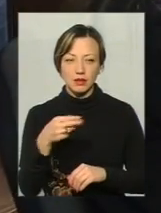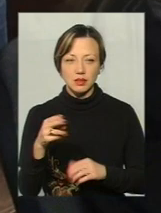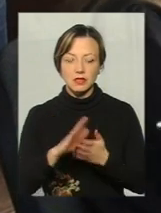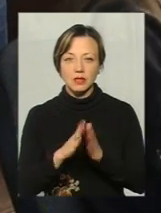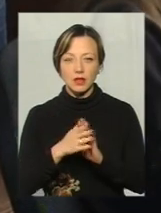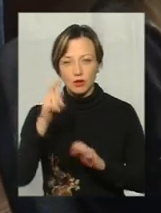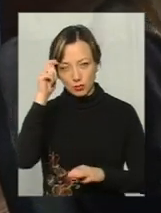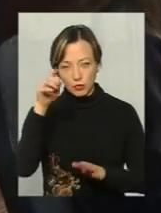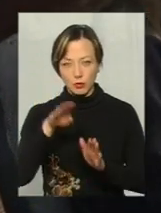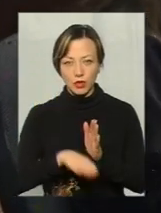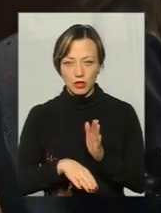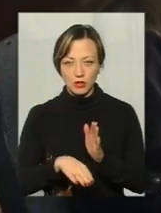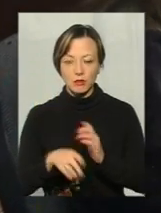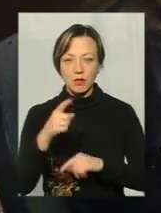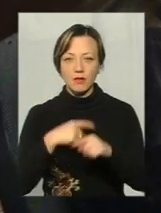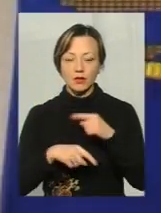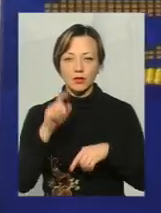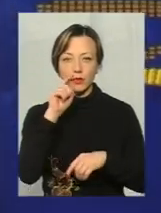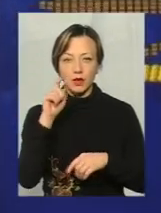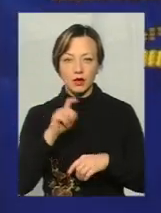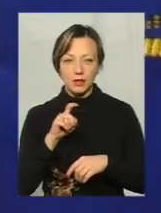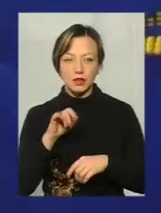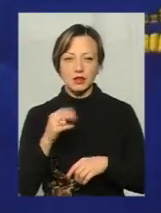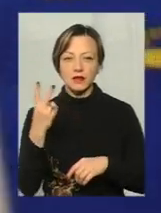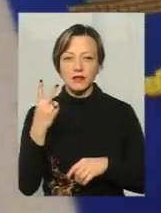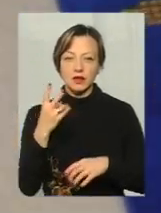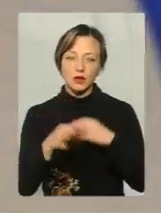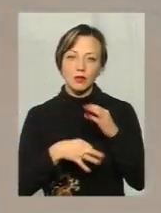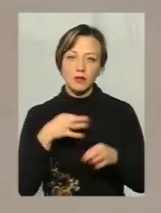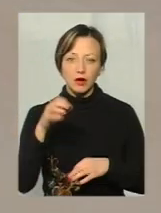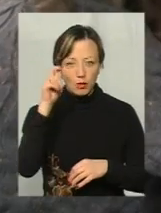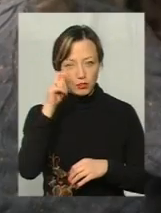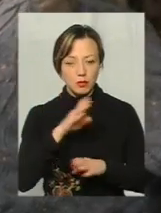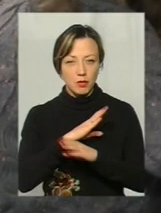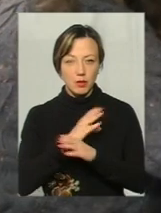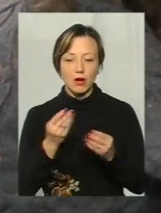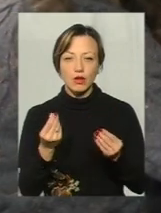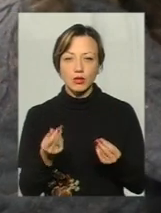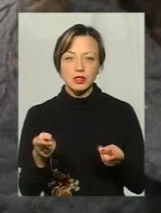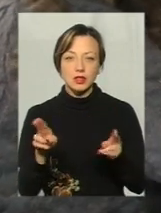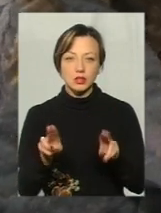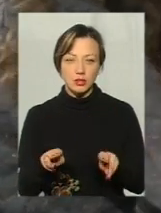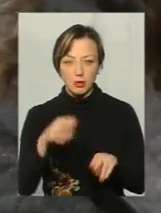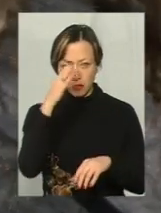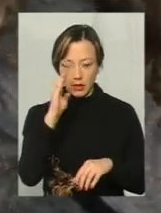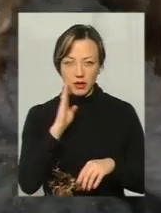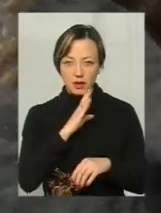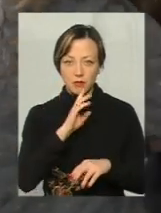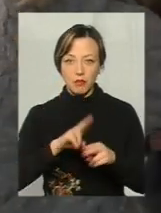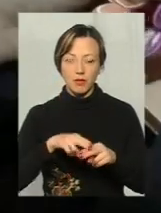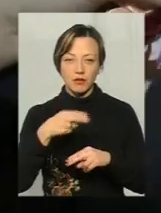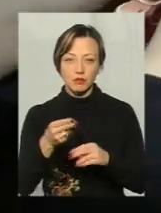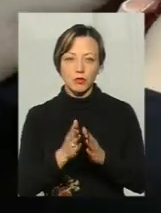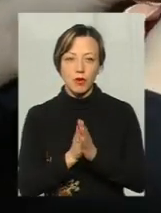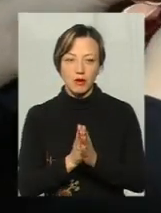хлопчика різко погіршився. Вони повернулись на Україну, і за 2 доби Антон помер. Гроші, котрі залишилися, батьки братиків повернули з